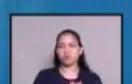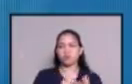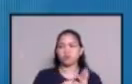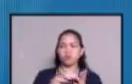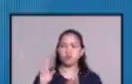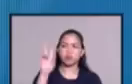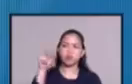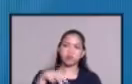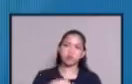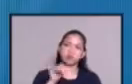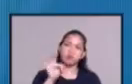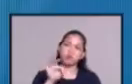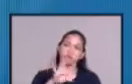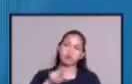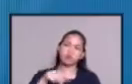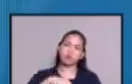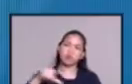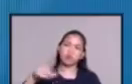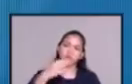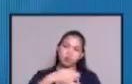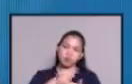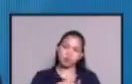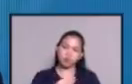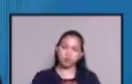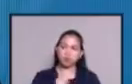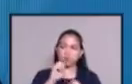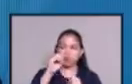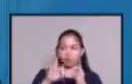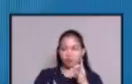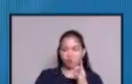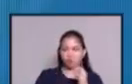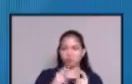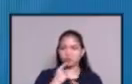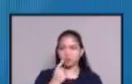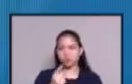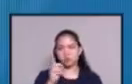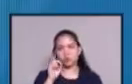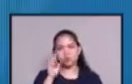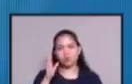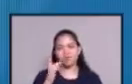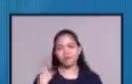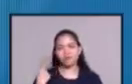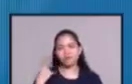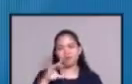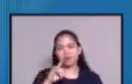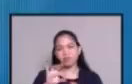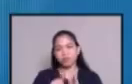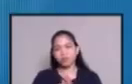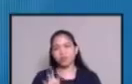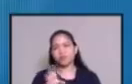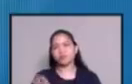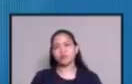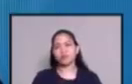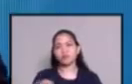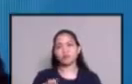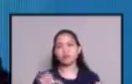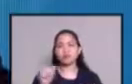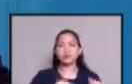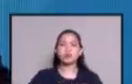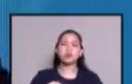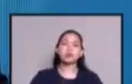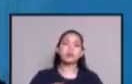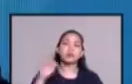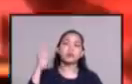proposed 2019 national budget. Yan ay kung mapapatunayang may illegal na ginawa rito. Umaksyon si